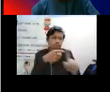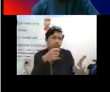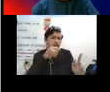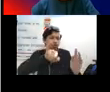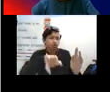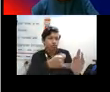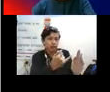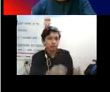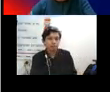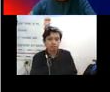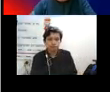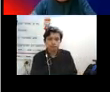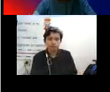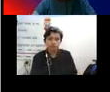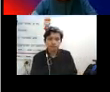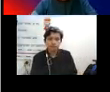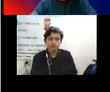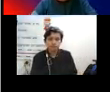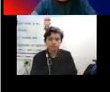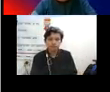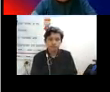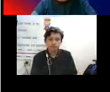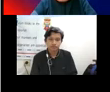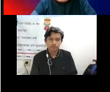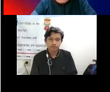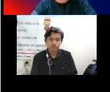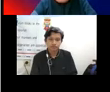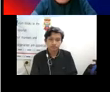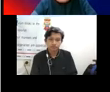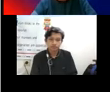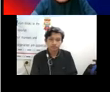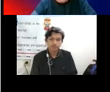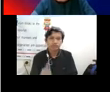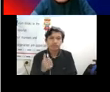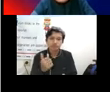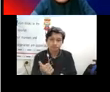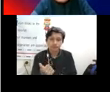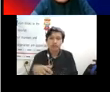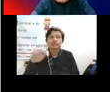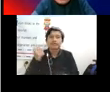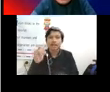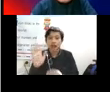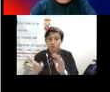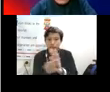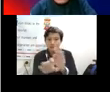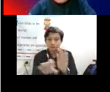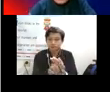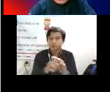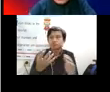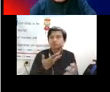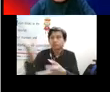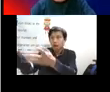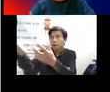bisa kita ketikkan secara manual berdasarkan penulis bisa berdasarkan judul juga bisa atau misalkan